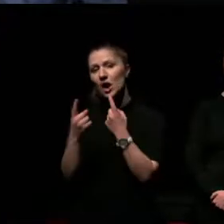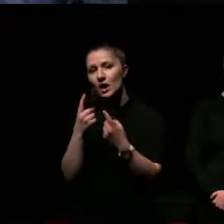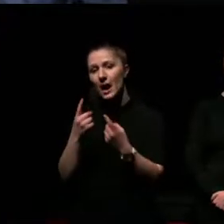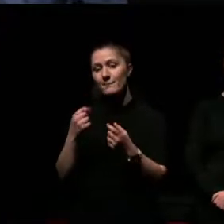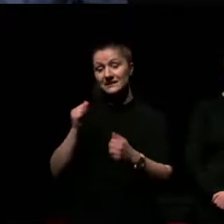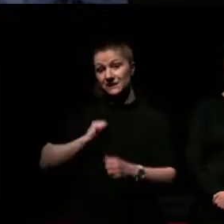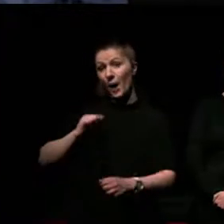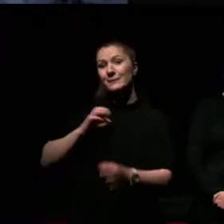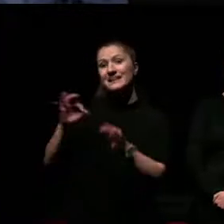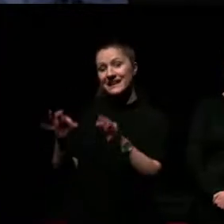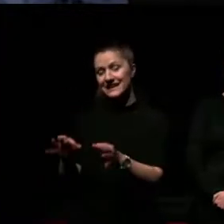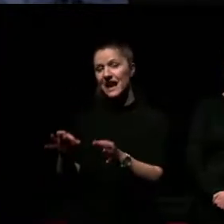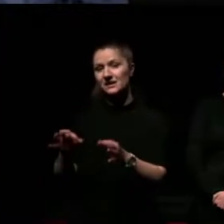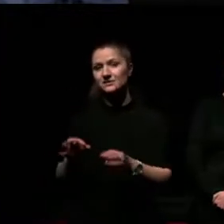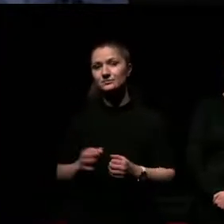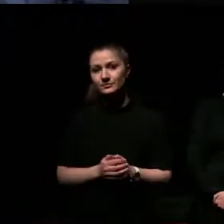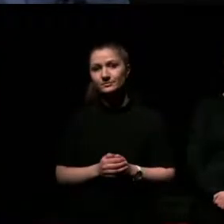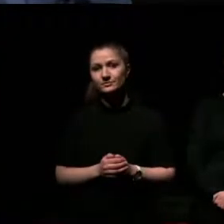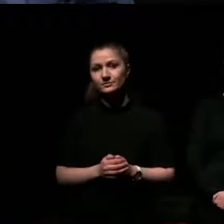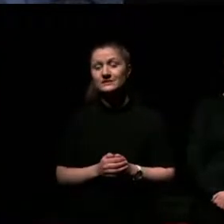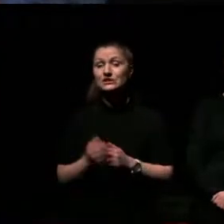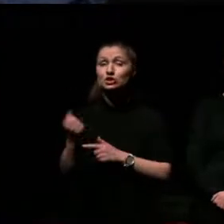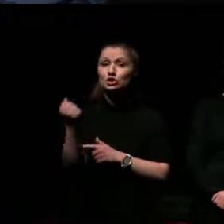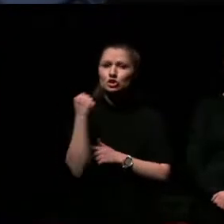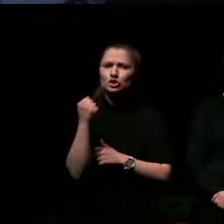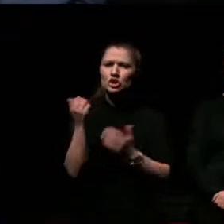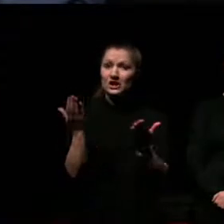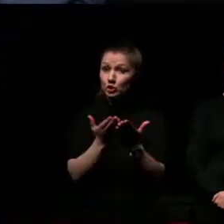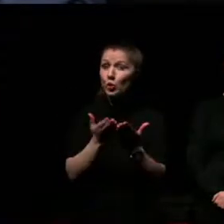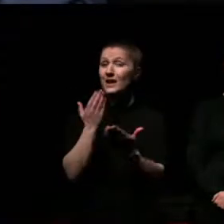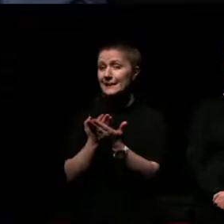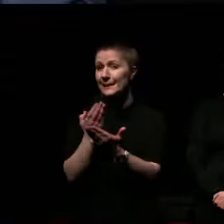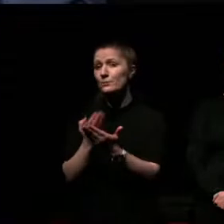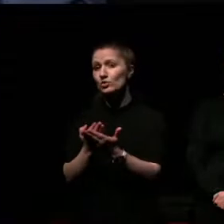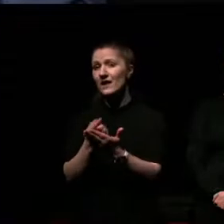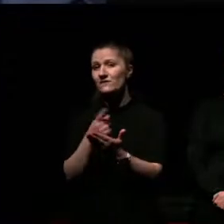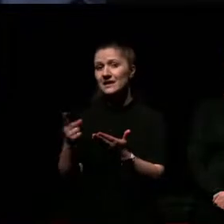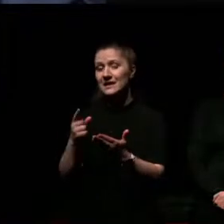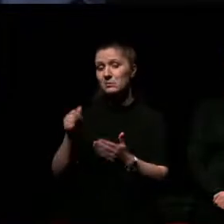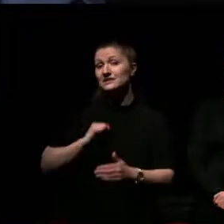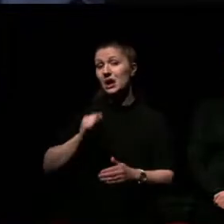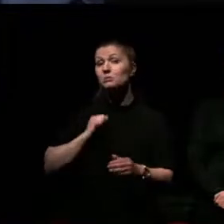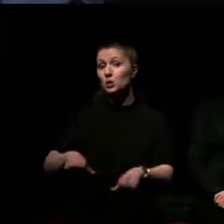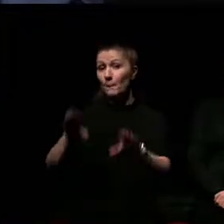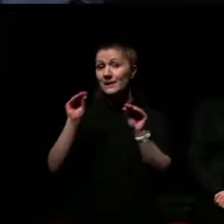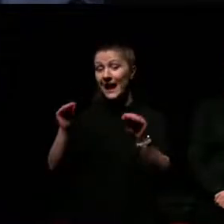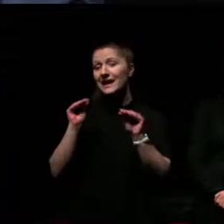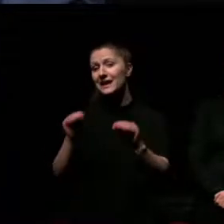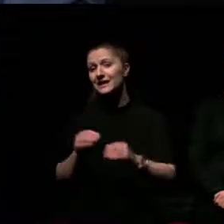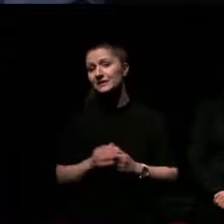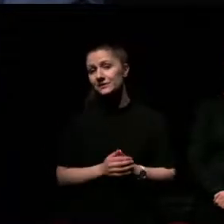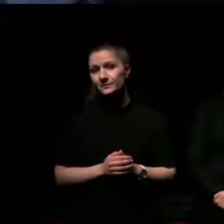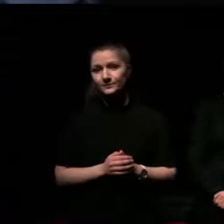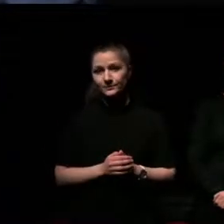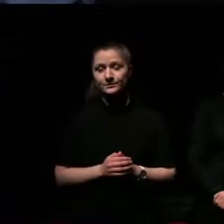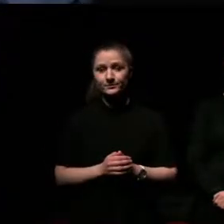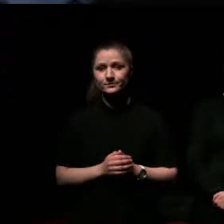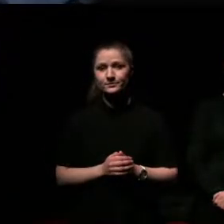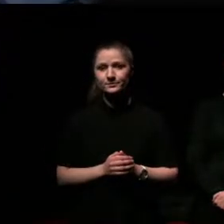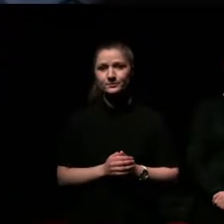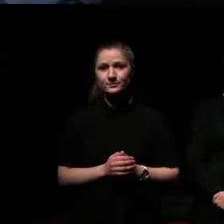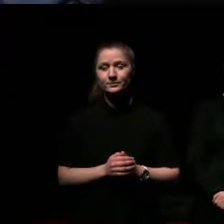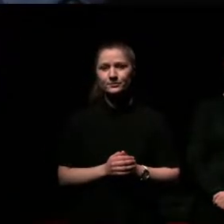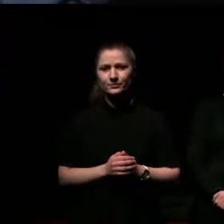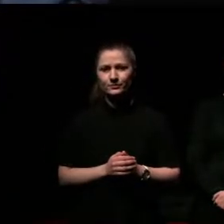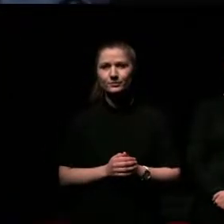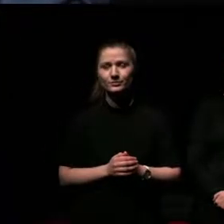Sametinget. De skulle styrke skoletilbudet for de med samisk opplæring. De skulle legge